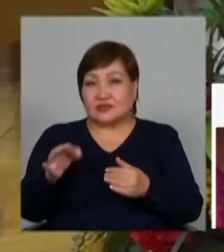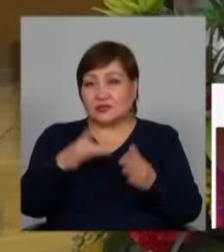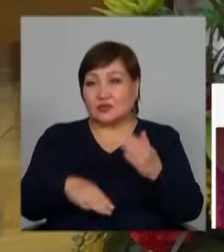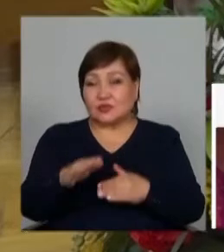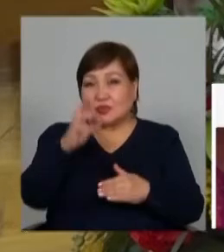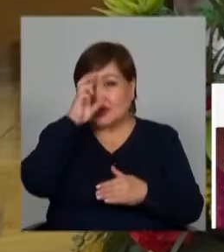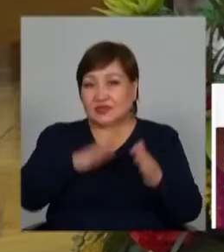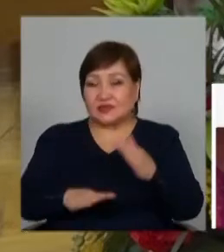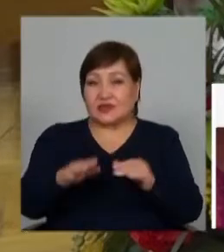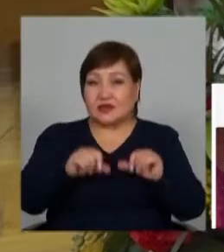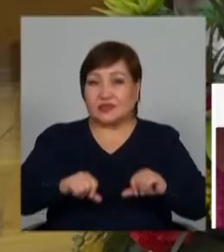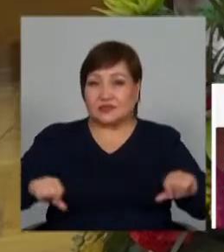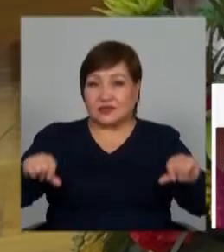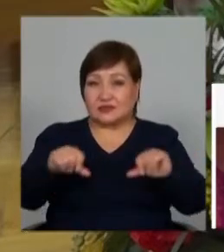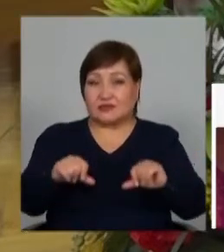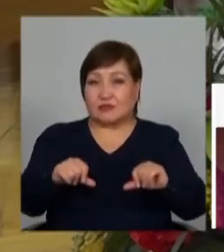мемлекеттік